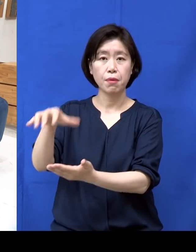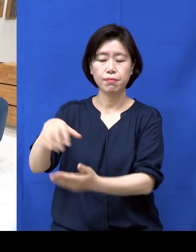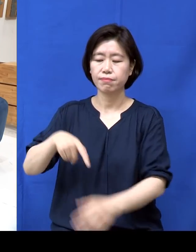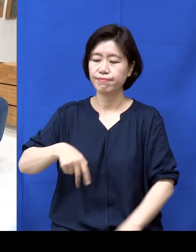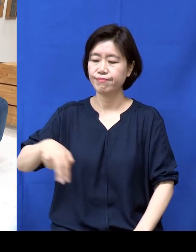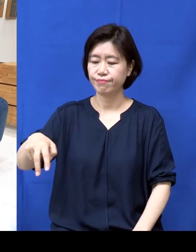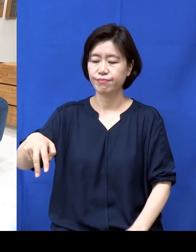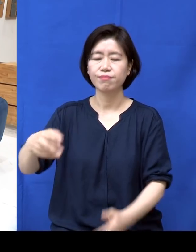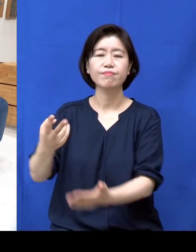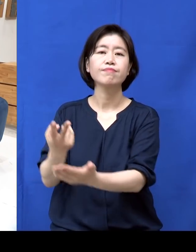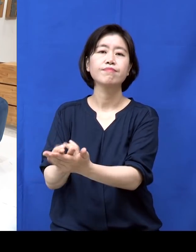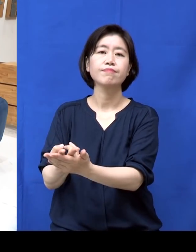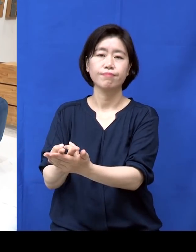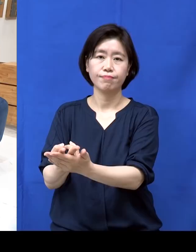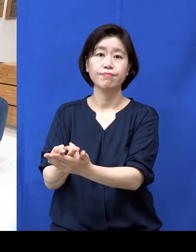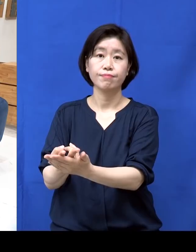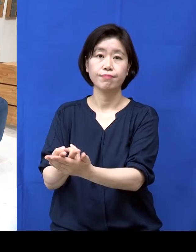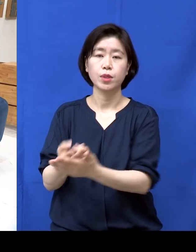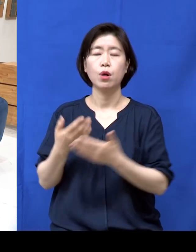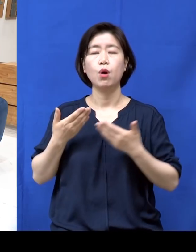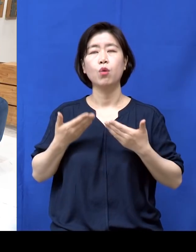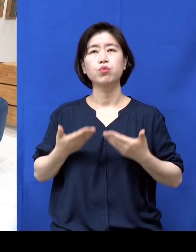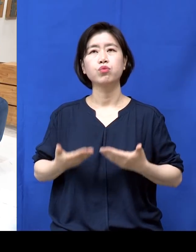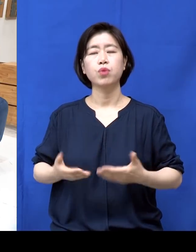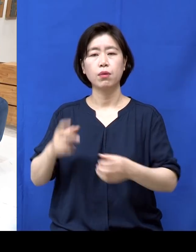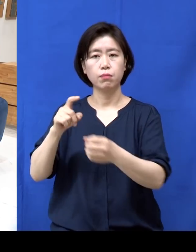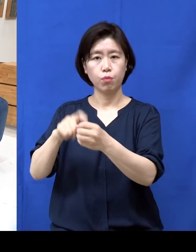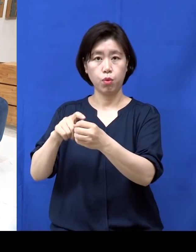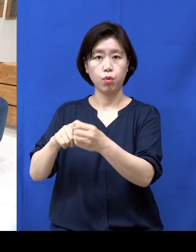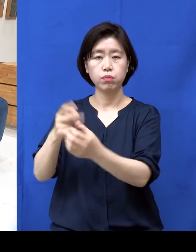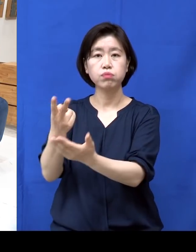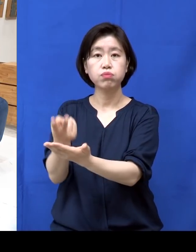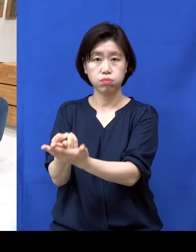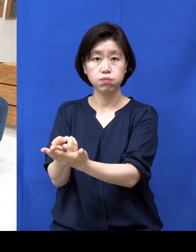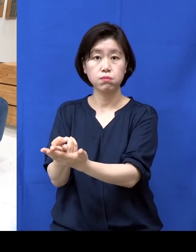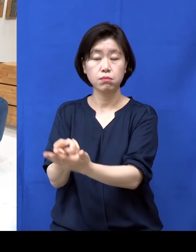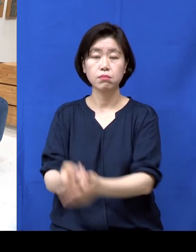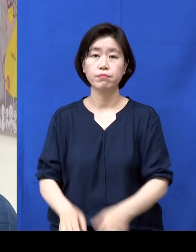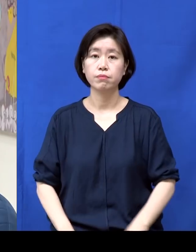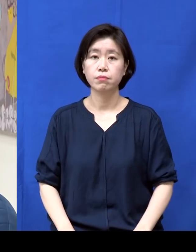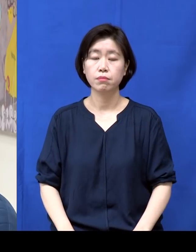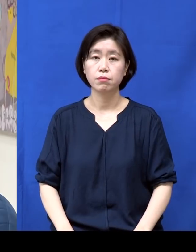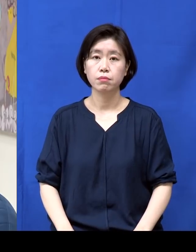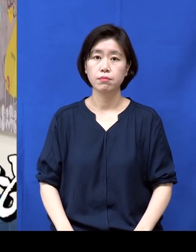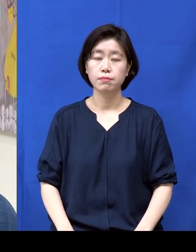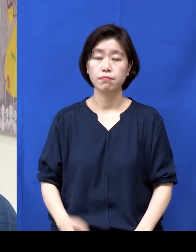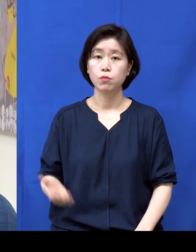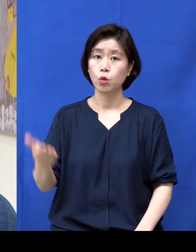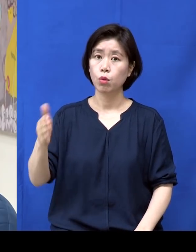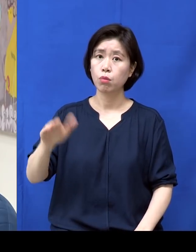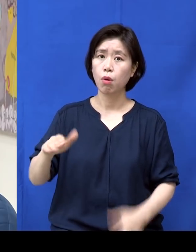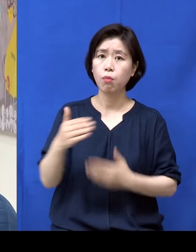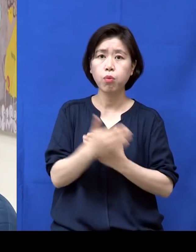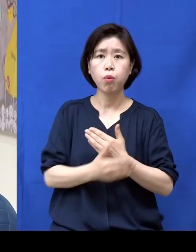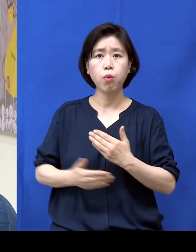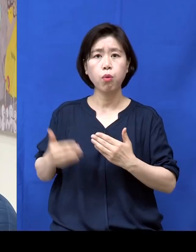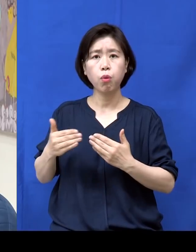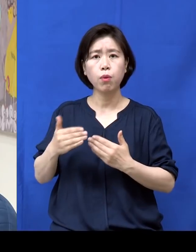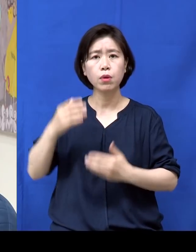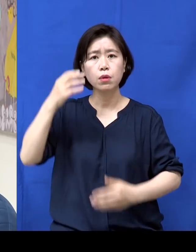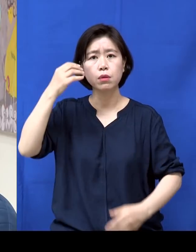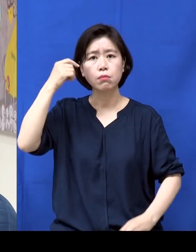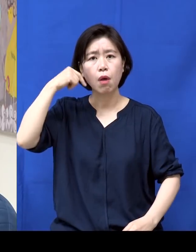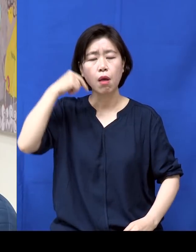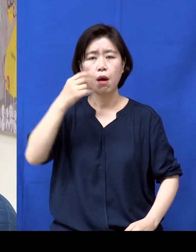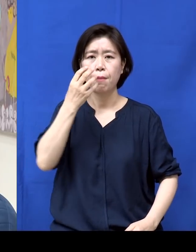예. 쓰러지듯 누워서 저는 쉰다고 누운 거죠. 예. 그런데 이게 좀 몸이 예사롭지가 않은